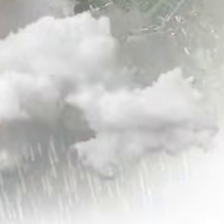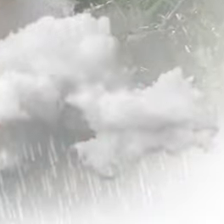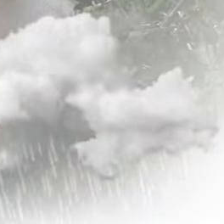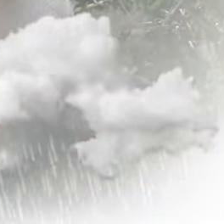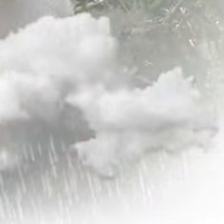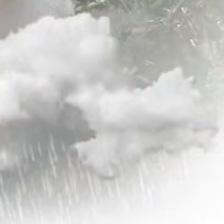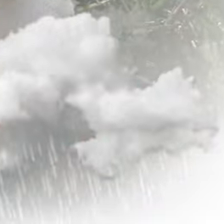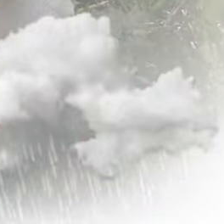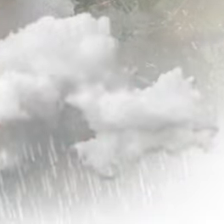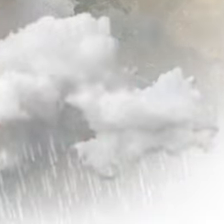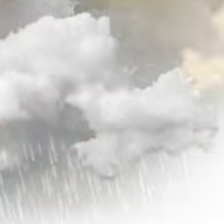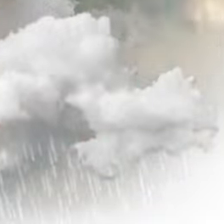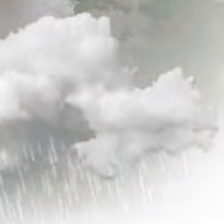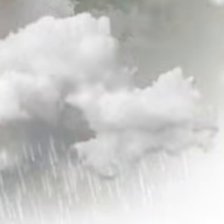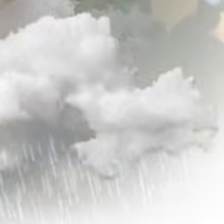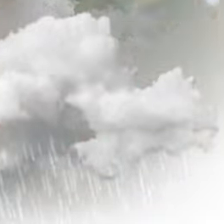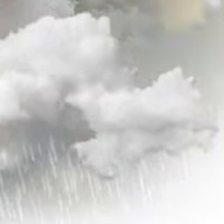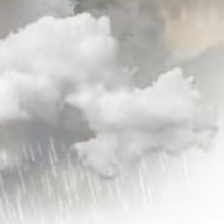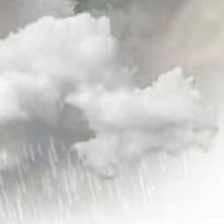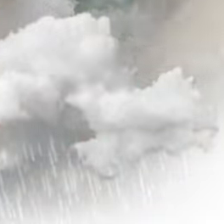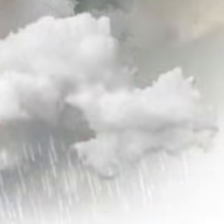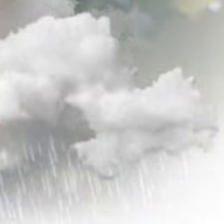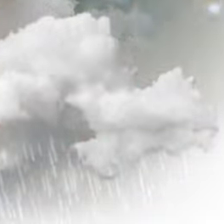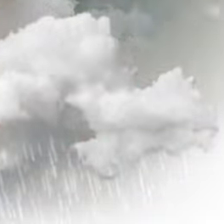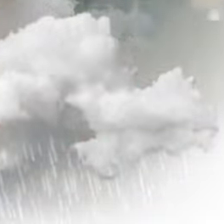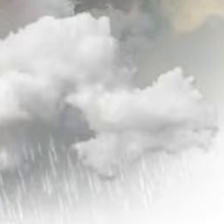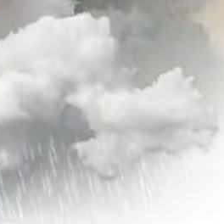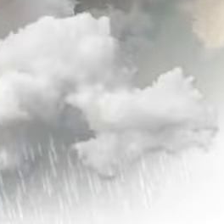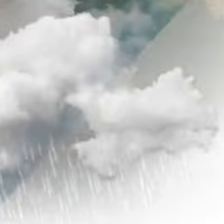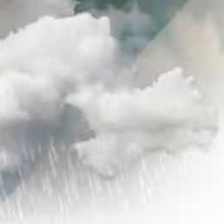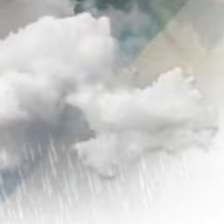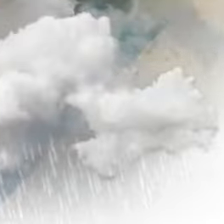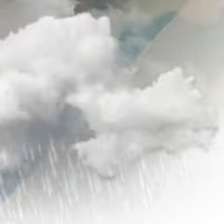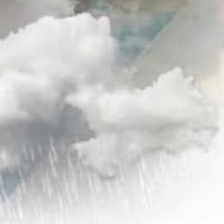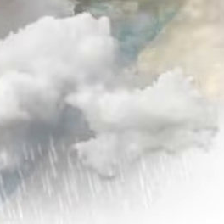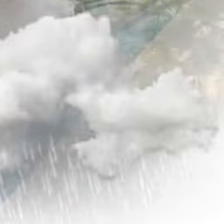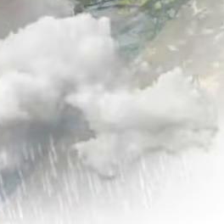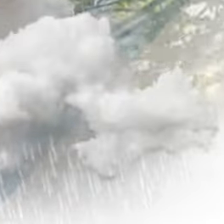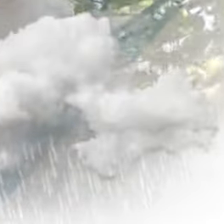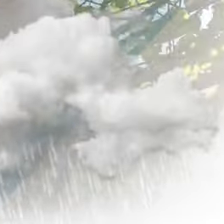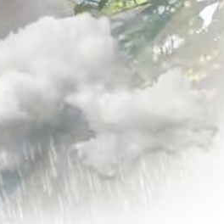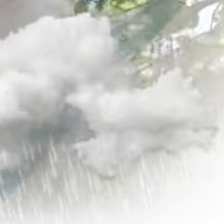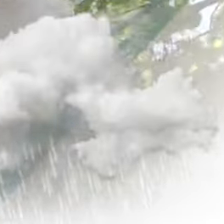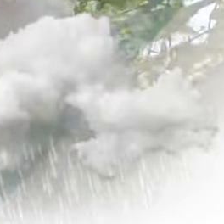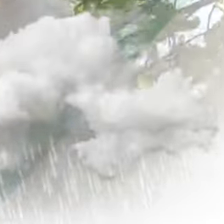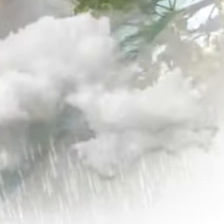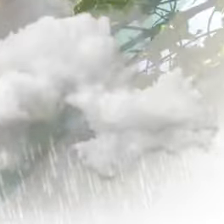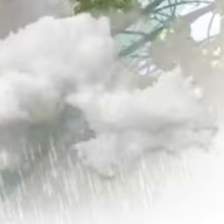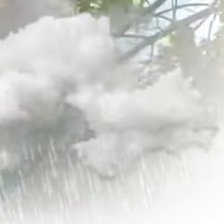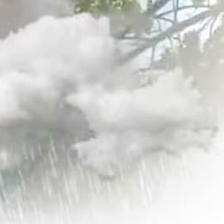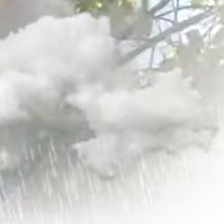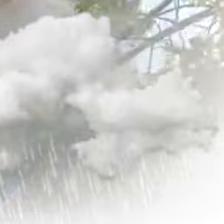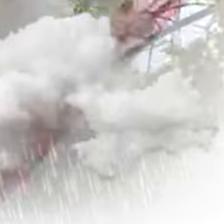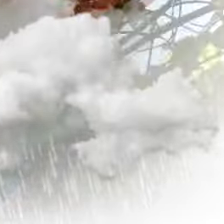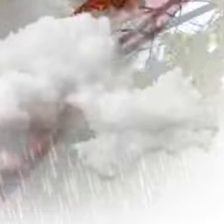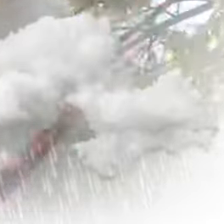У чацвер, 14 лістапада, у абласным цэнтры чакаецца пахмурнае надвор'е, дождж. Раніцай